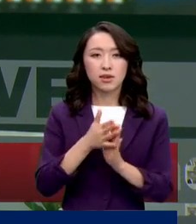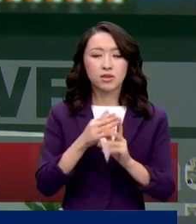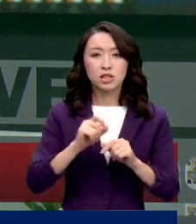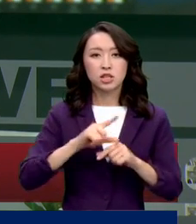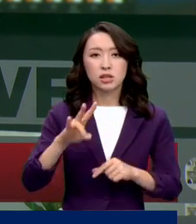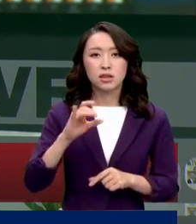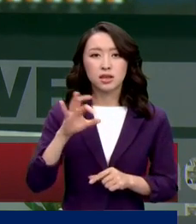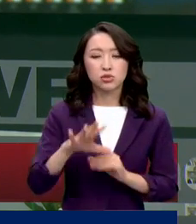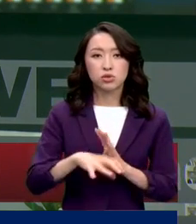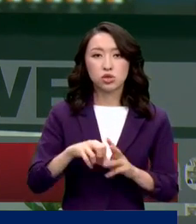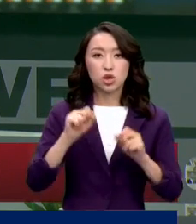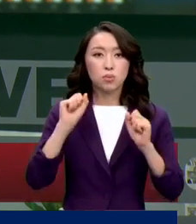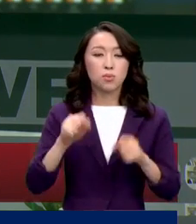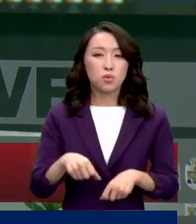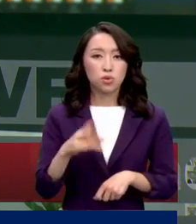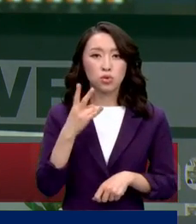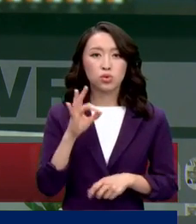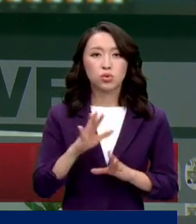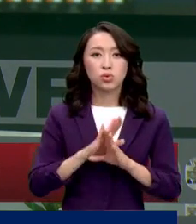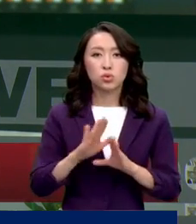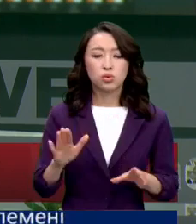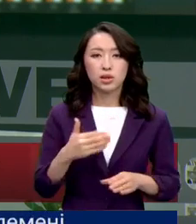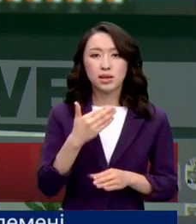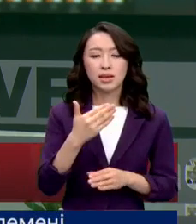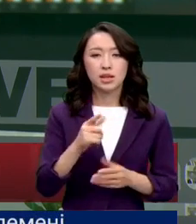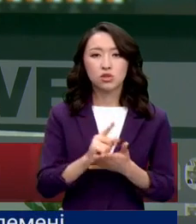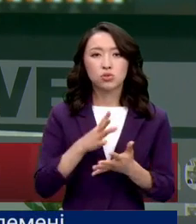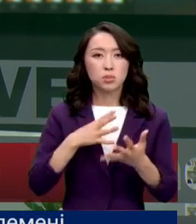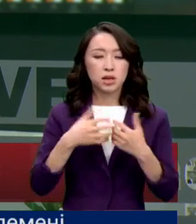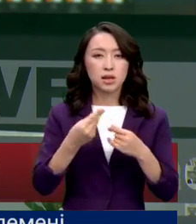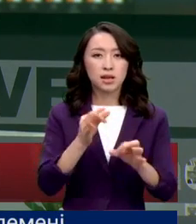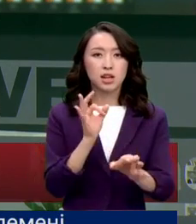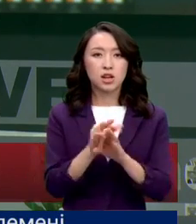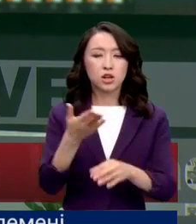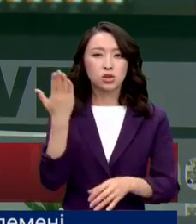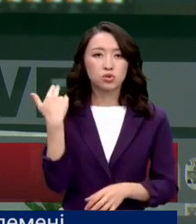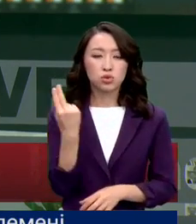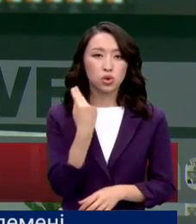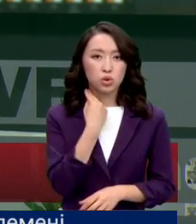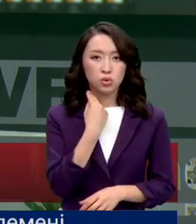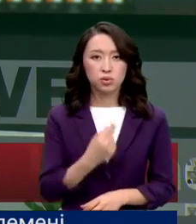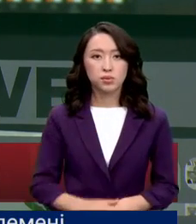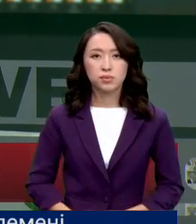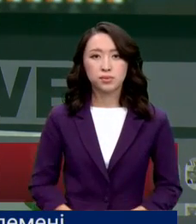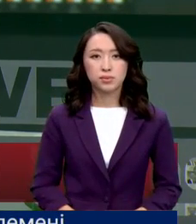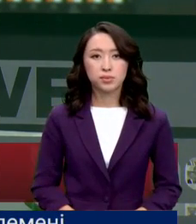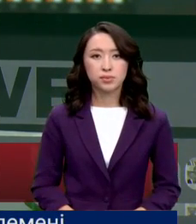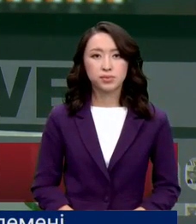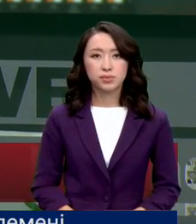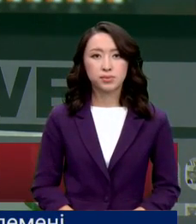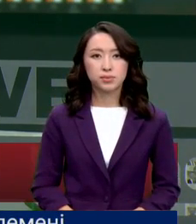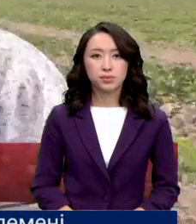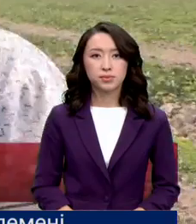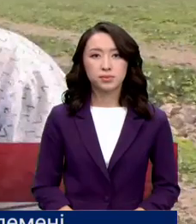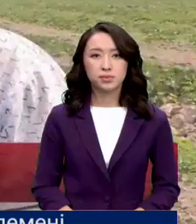запустить насосную станцию могут, вот только дихкане должны рассчитаться с предыдущими долгами. Подробности у Марины